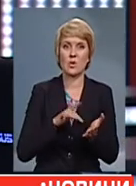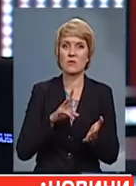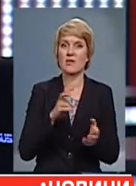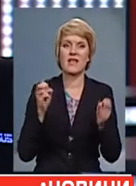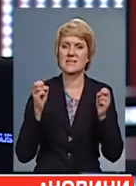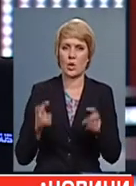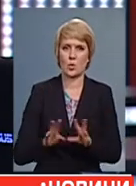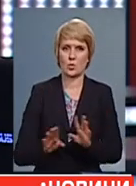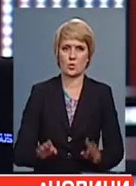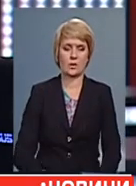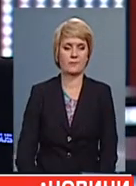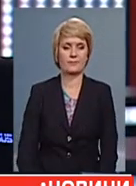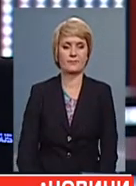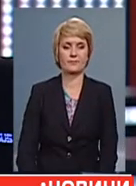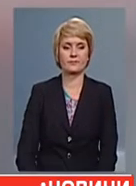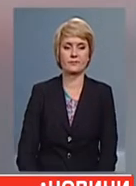загрожує.